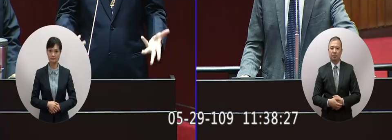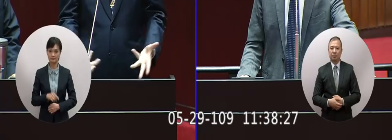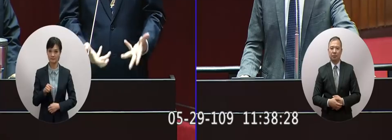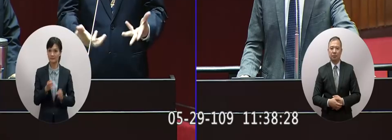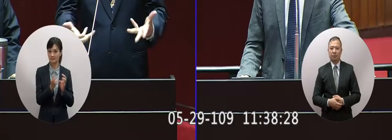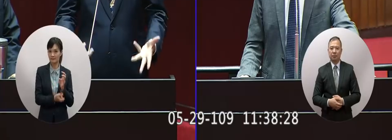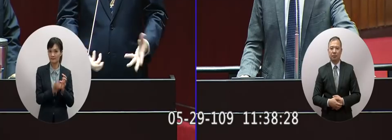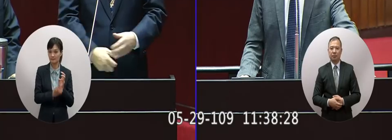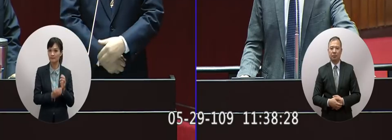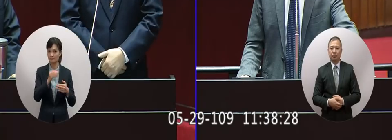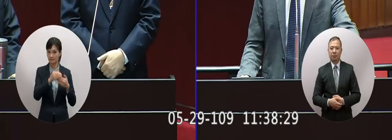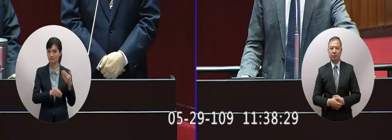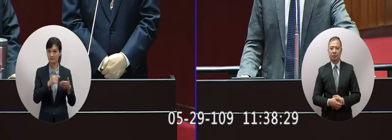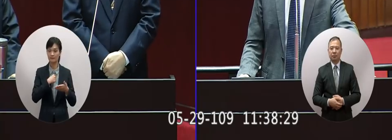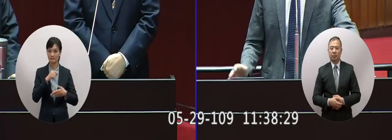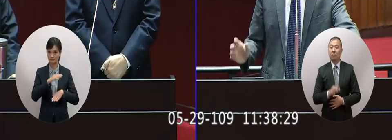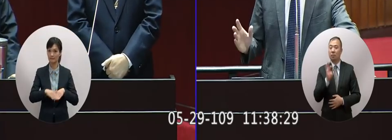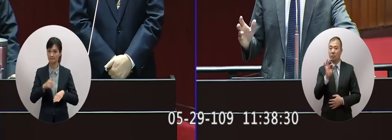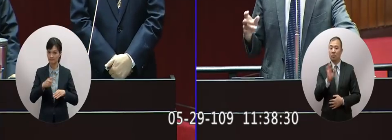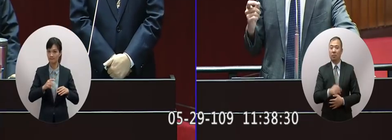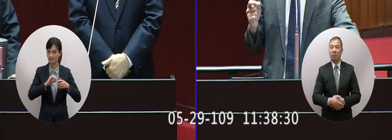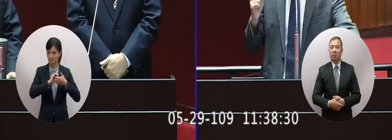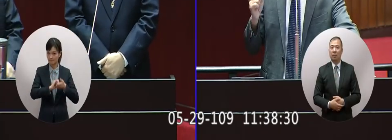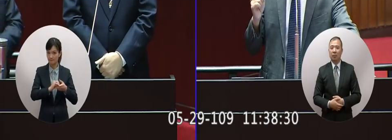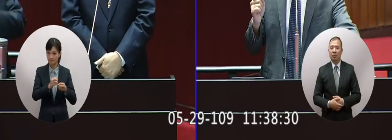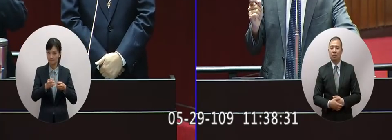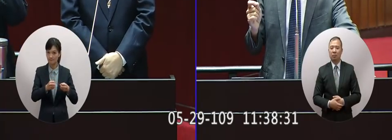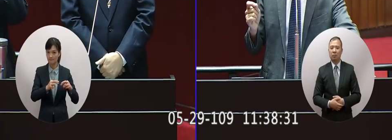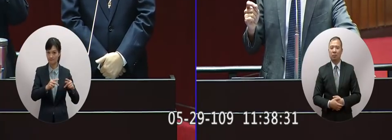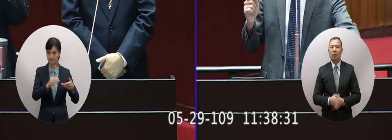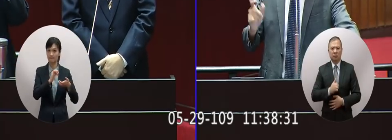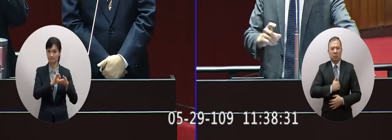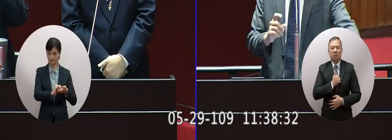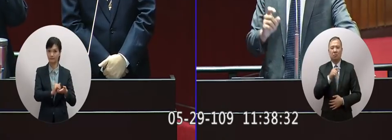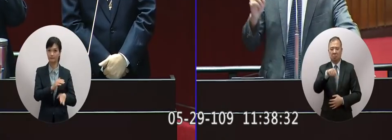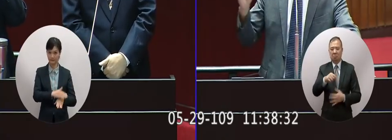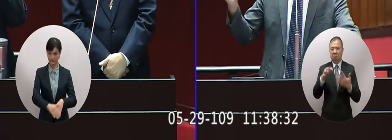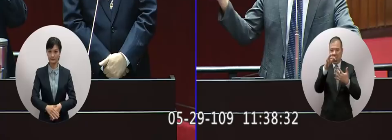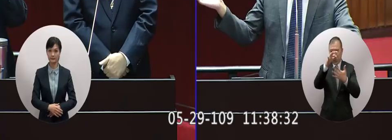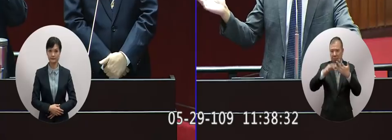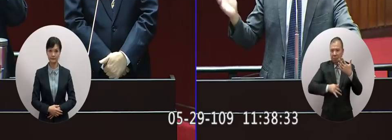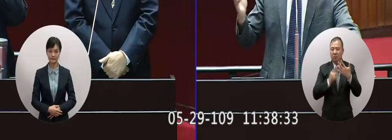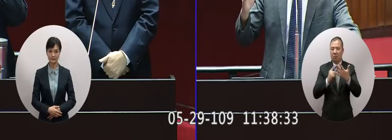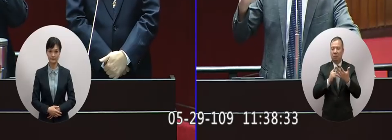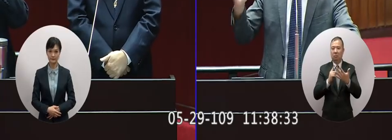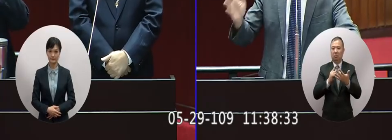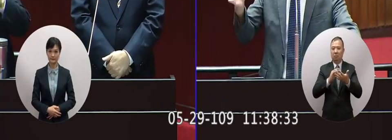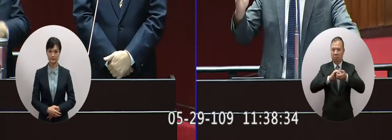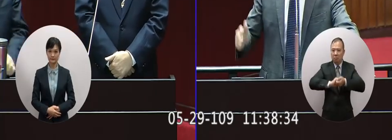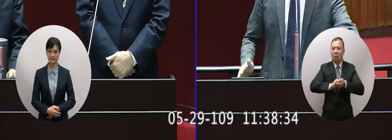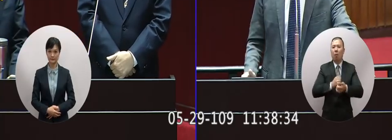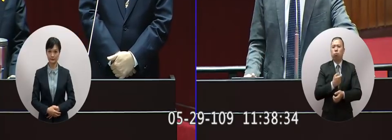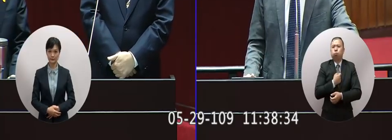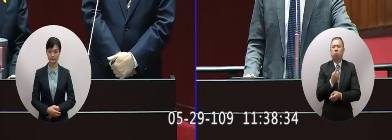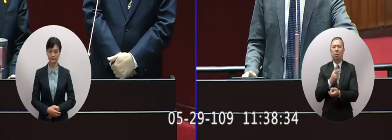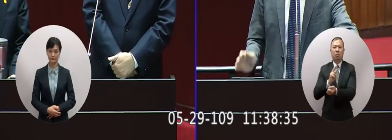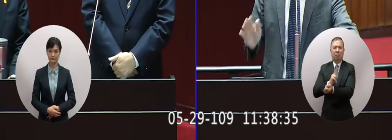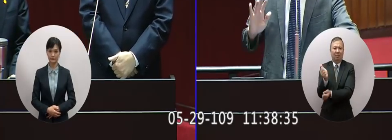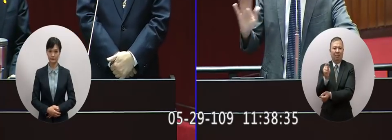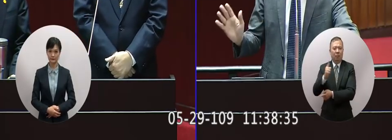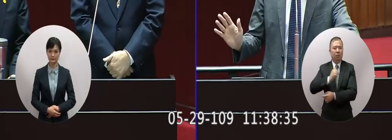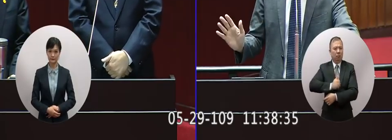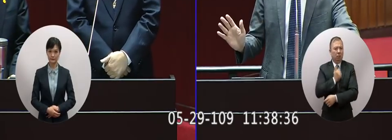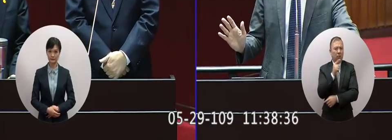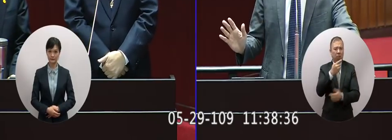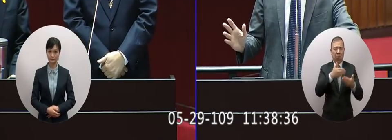施行细则里面就会进一步把它制度化。 其实我们还真的是觉得要制度化，因为为什么？因为林先生怎么说都是政治迫害了，这个我